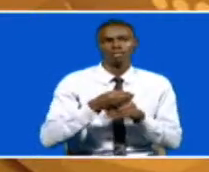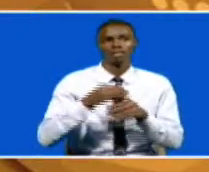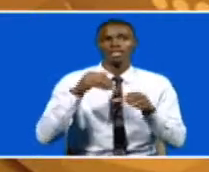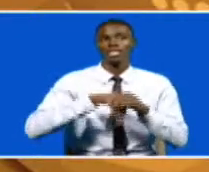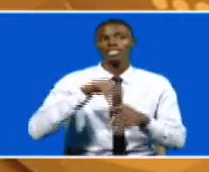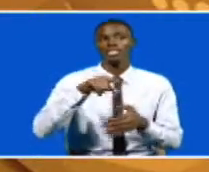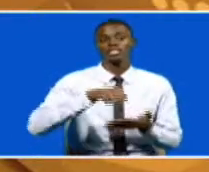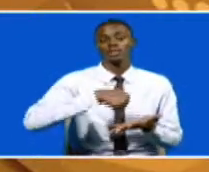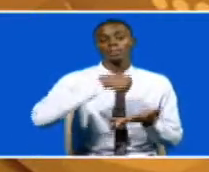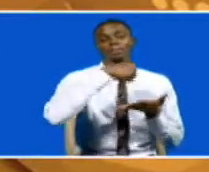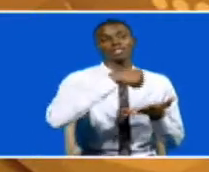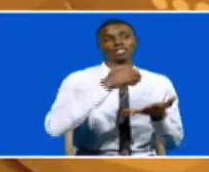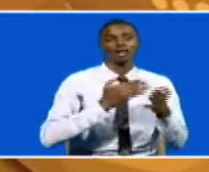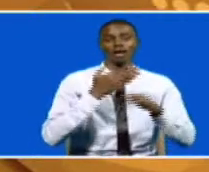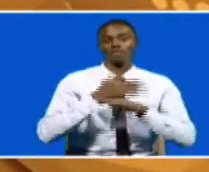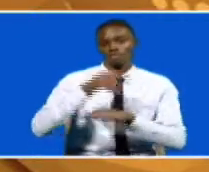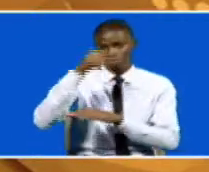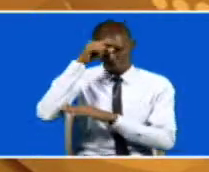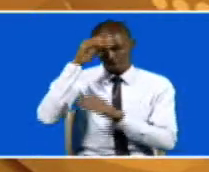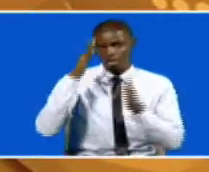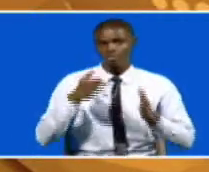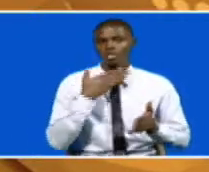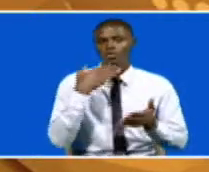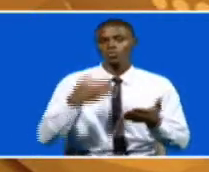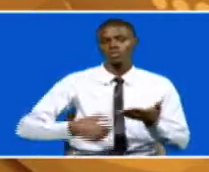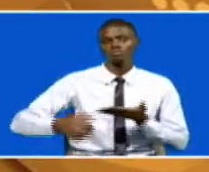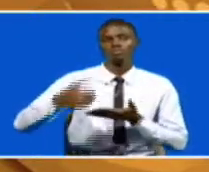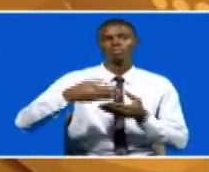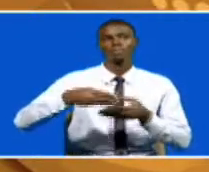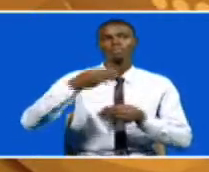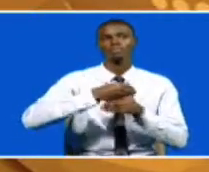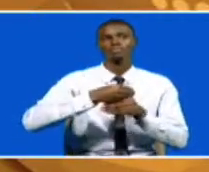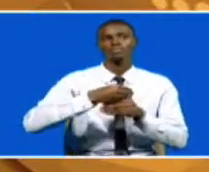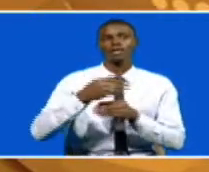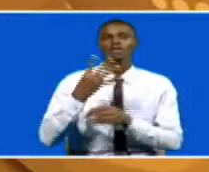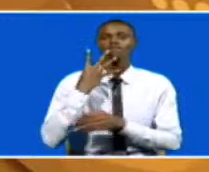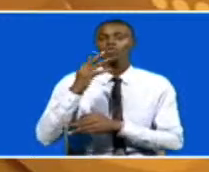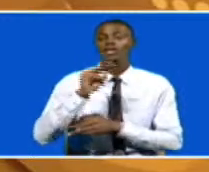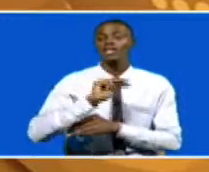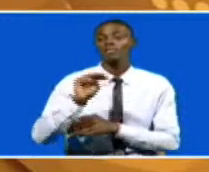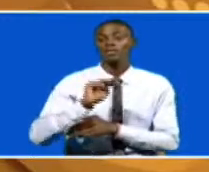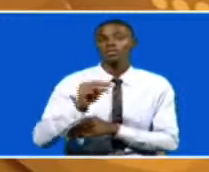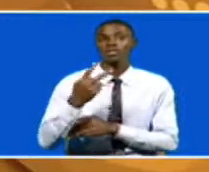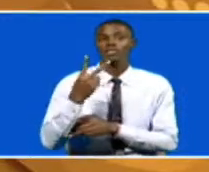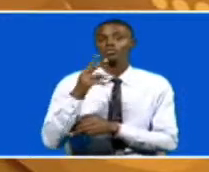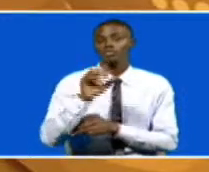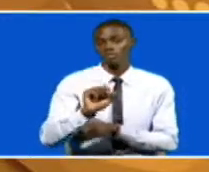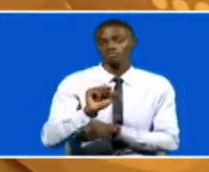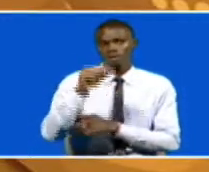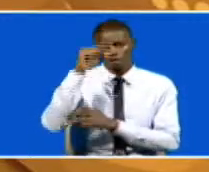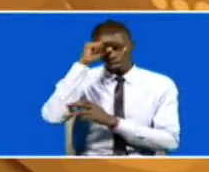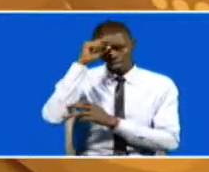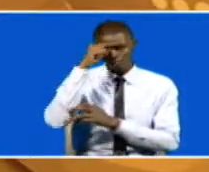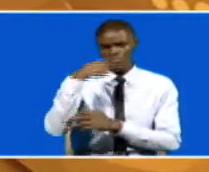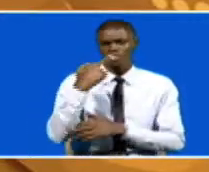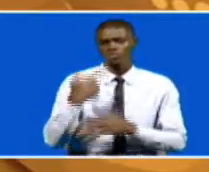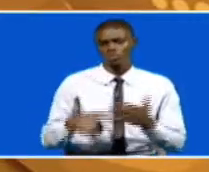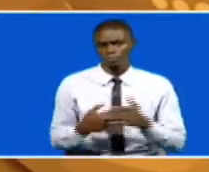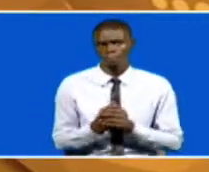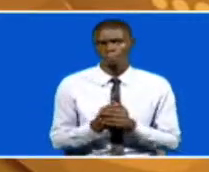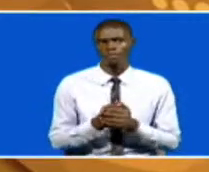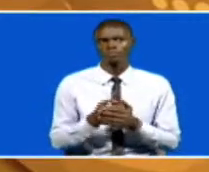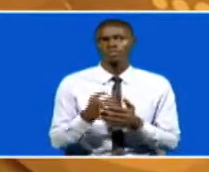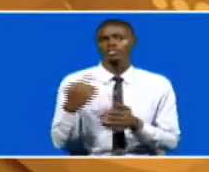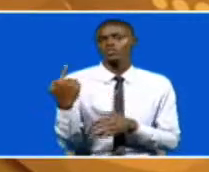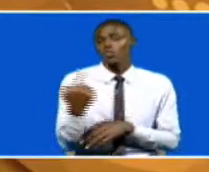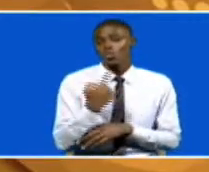Ni hazina hiyo baada ya magavana kutaka nyongeza ya shilingi bilioni 425 huku serikali ikishikilia kuwa ni